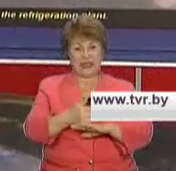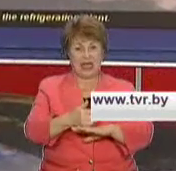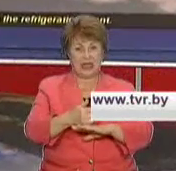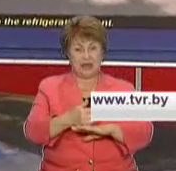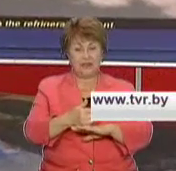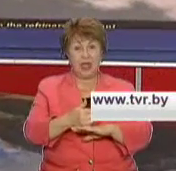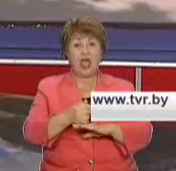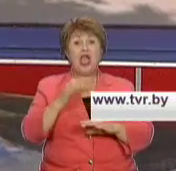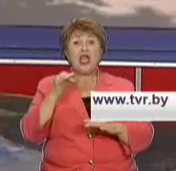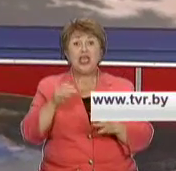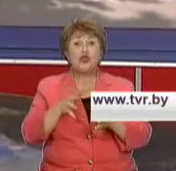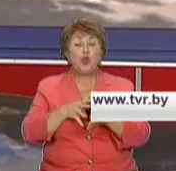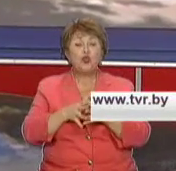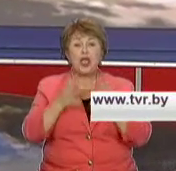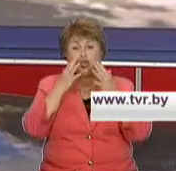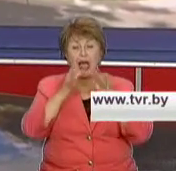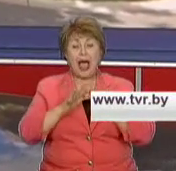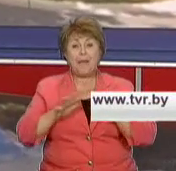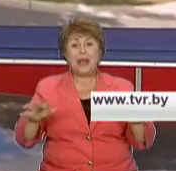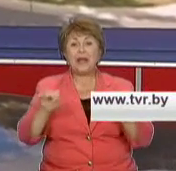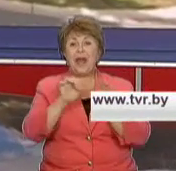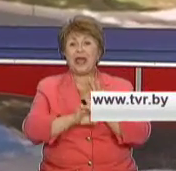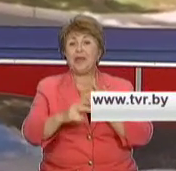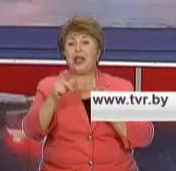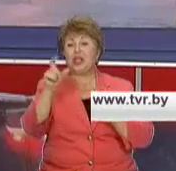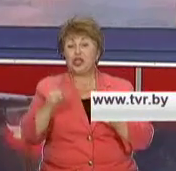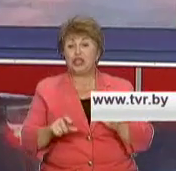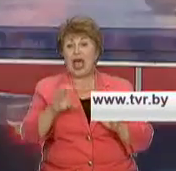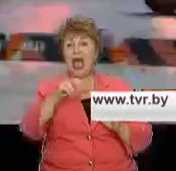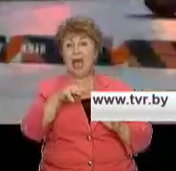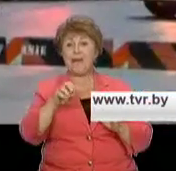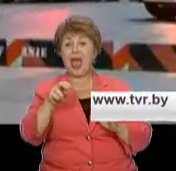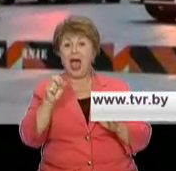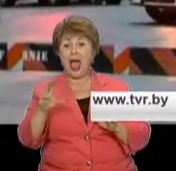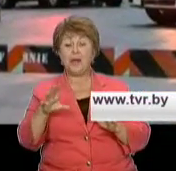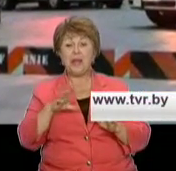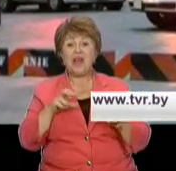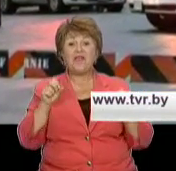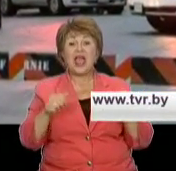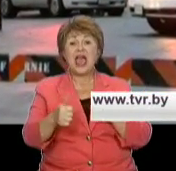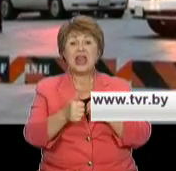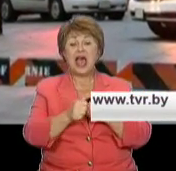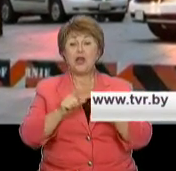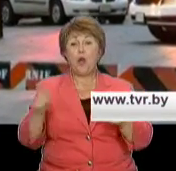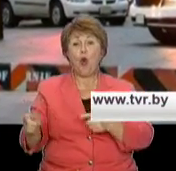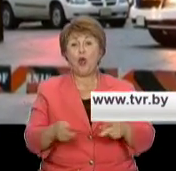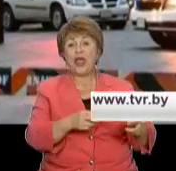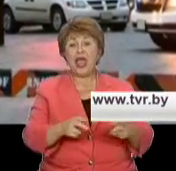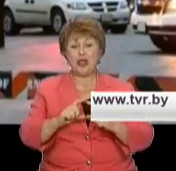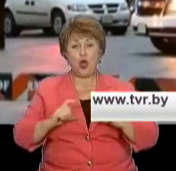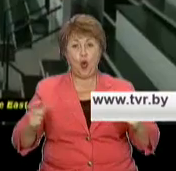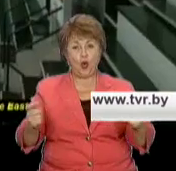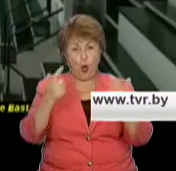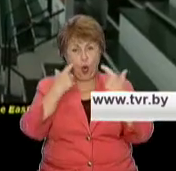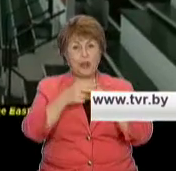из-за утечки аммиака в канадском городе ferni погибли 3 человека утечка опасного газа произошла в районе хоккейные арены в жилых кварталах поблизости